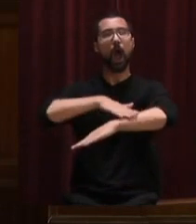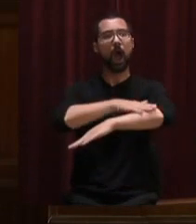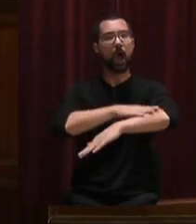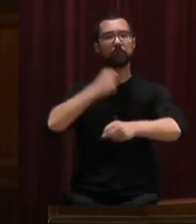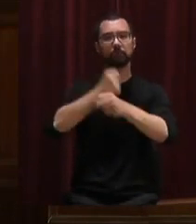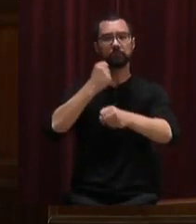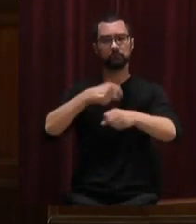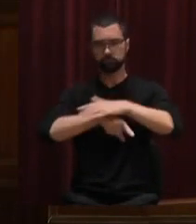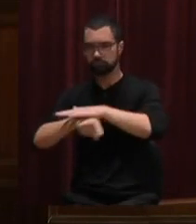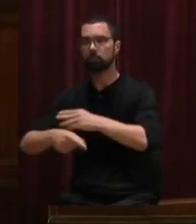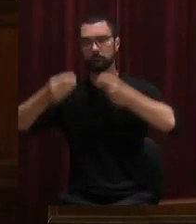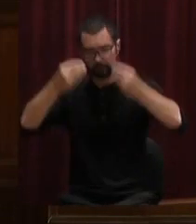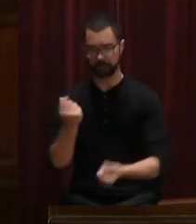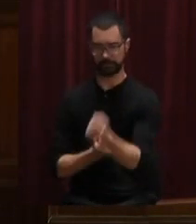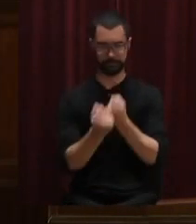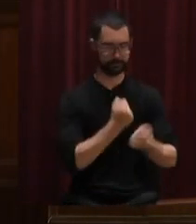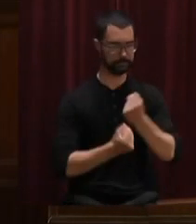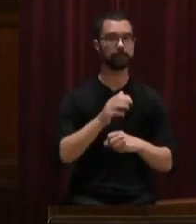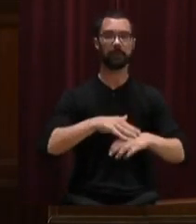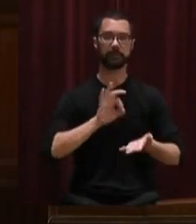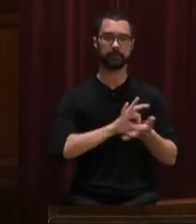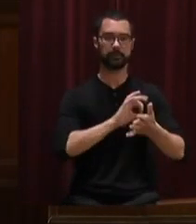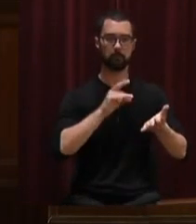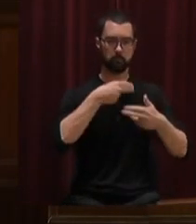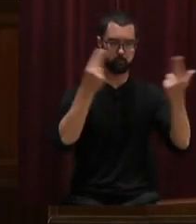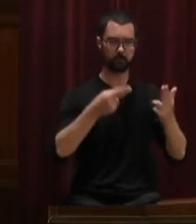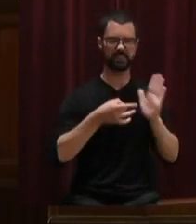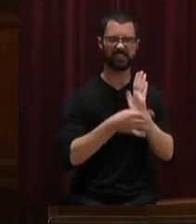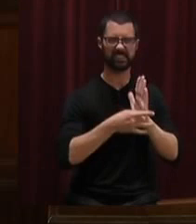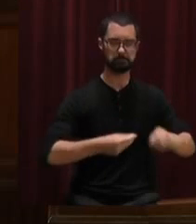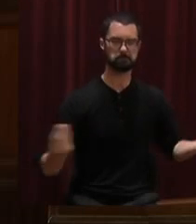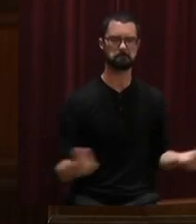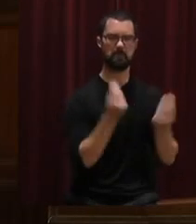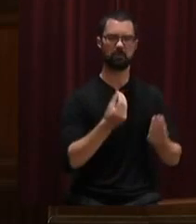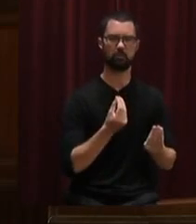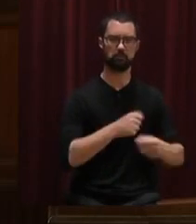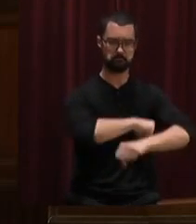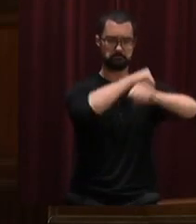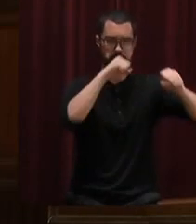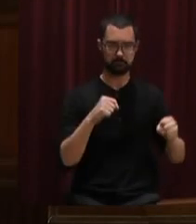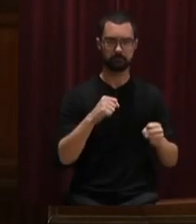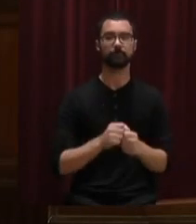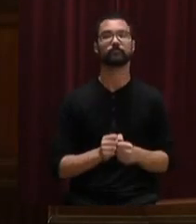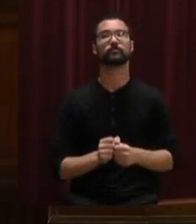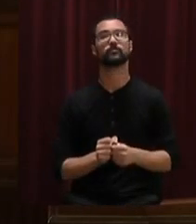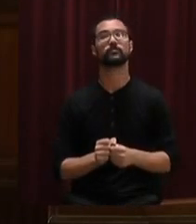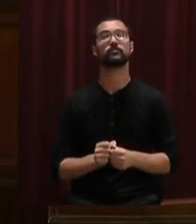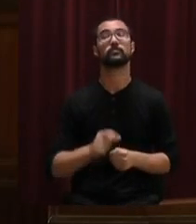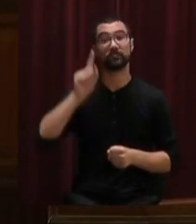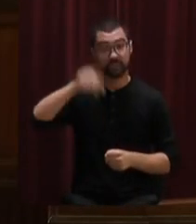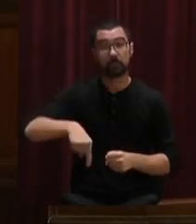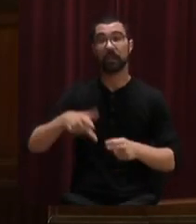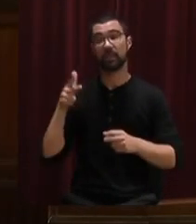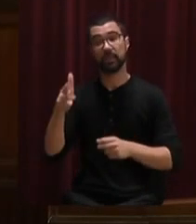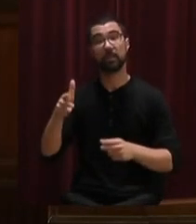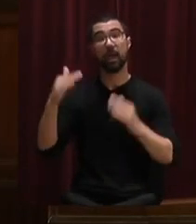el tercer repte, dotar-nos de serveis públics de major qualitat. Un gran acord que, quart, converteixi l'accés a